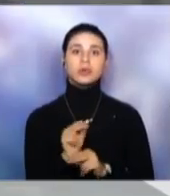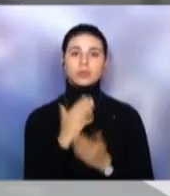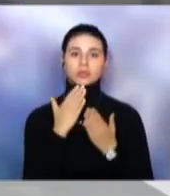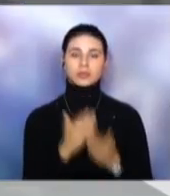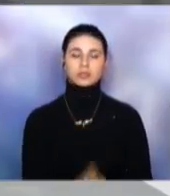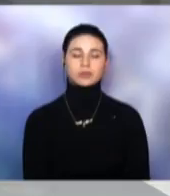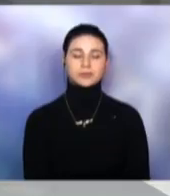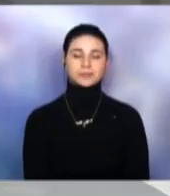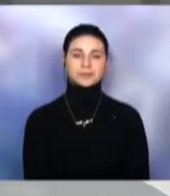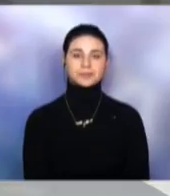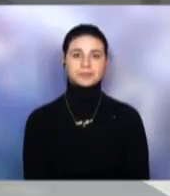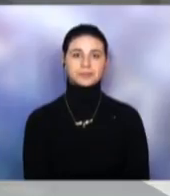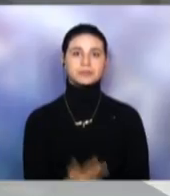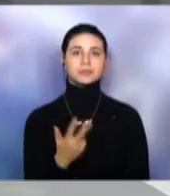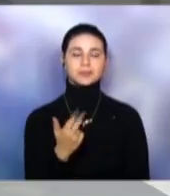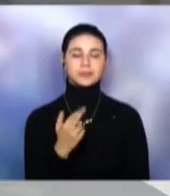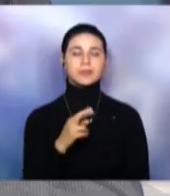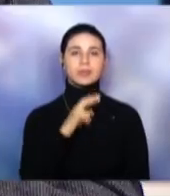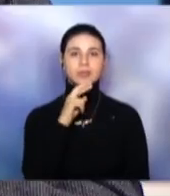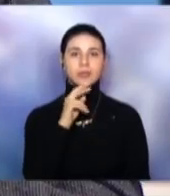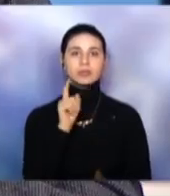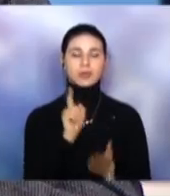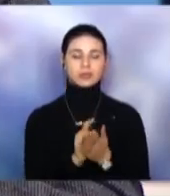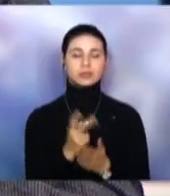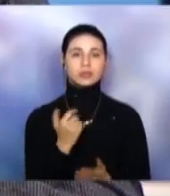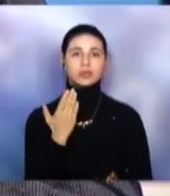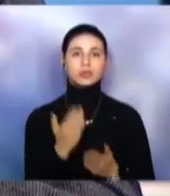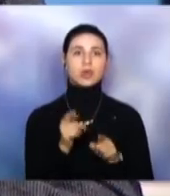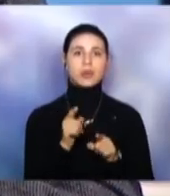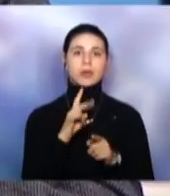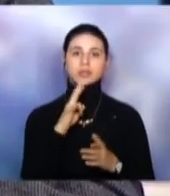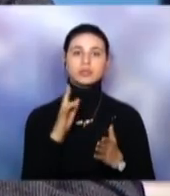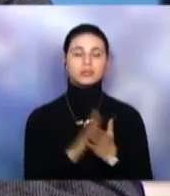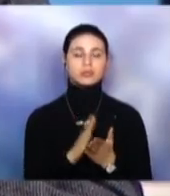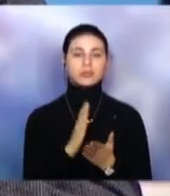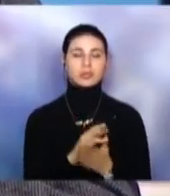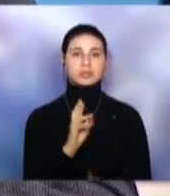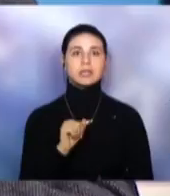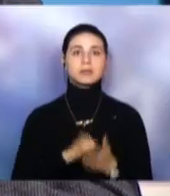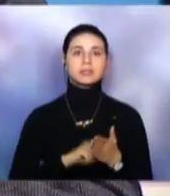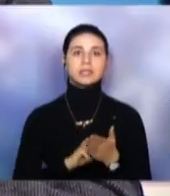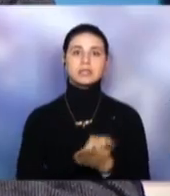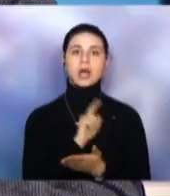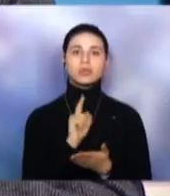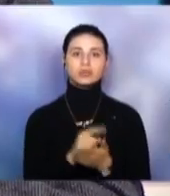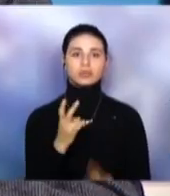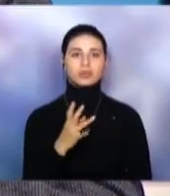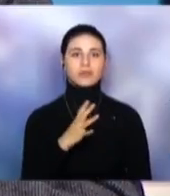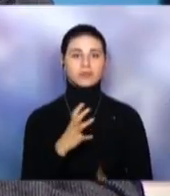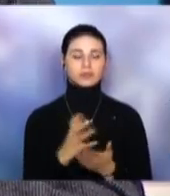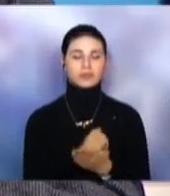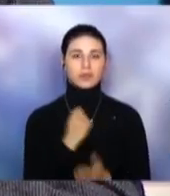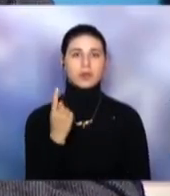მოდით რასაკვირველია საყურადღებო არის თუ ამას მუდმივი ხასიათი აქვს და მიზეზი აუცილებლად გასარკვევი. პირველ